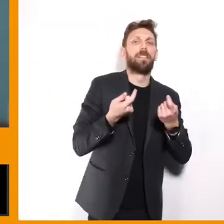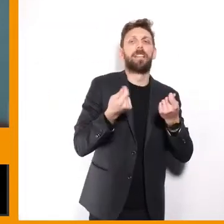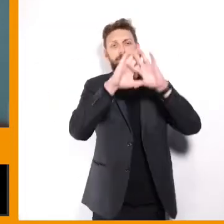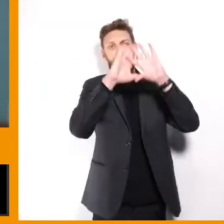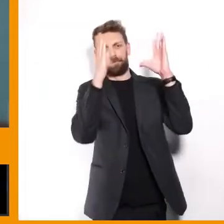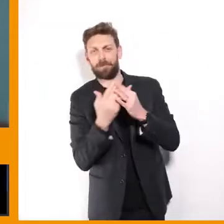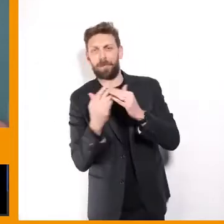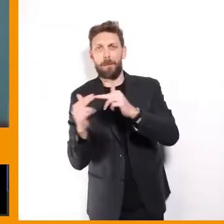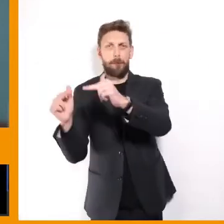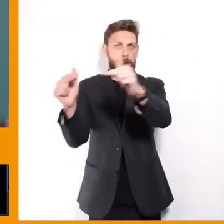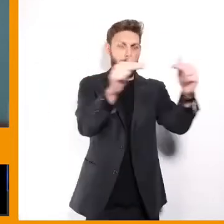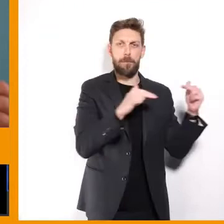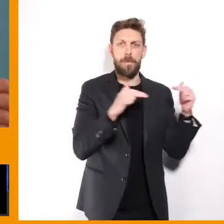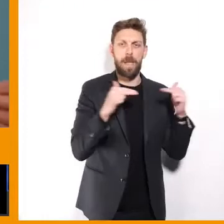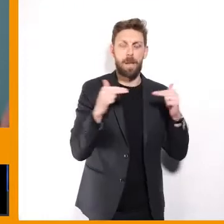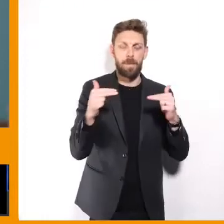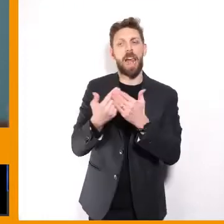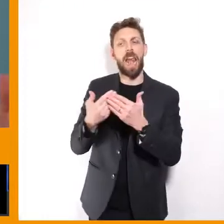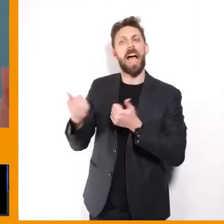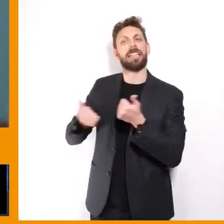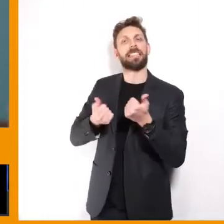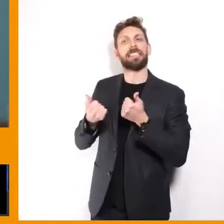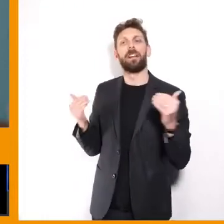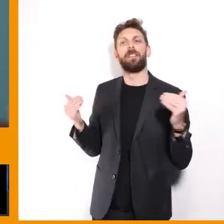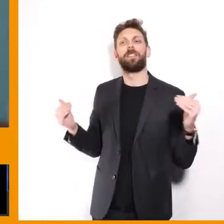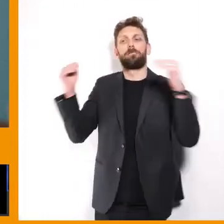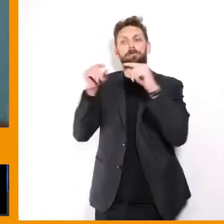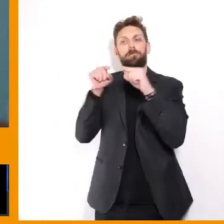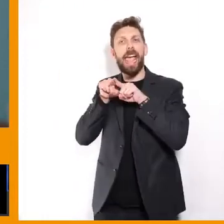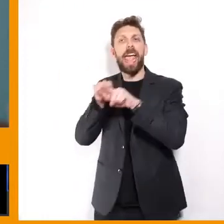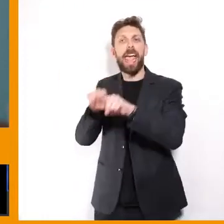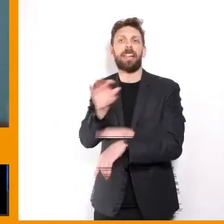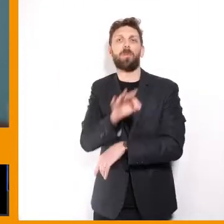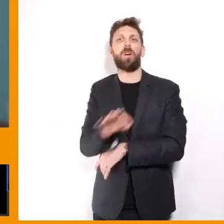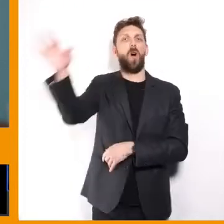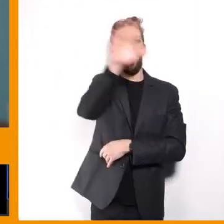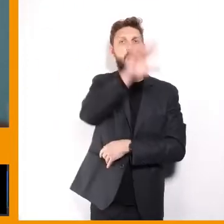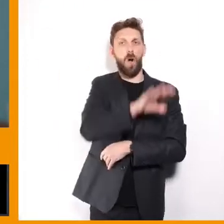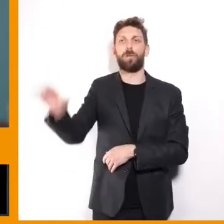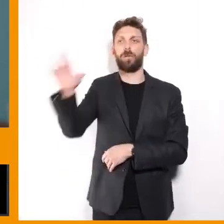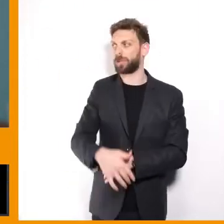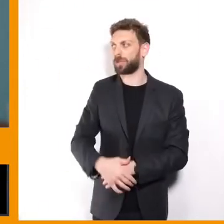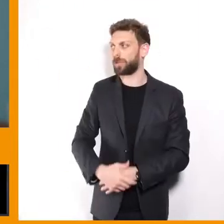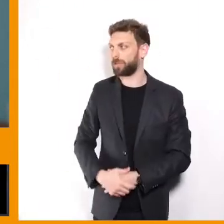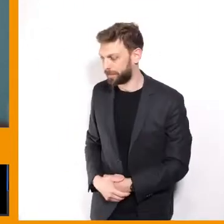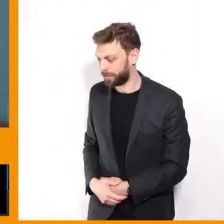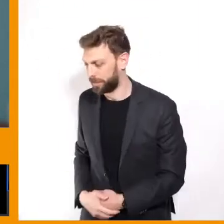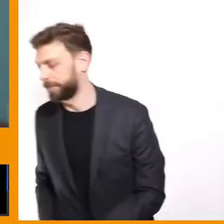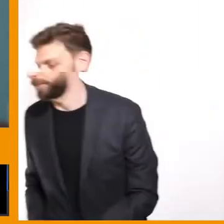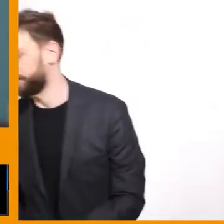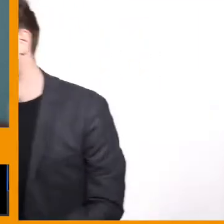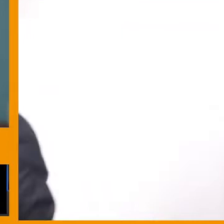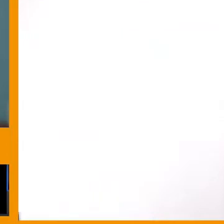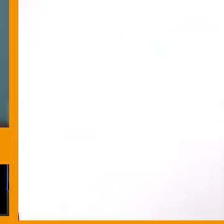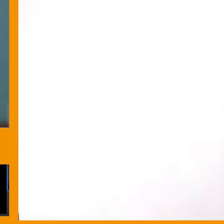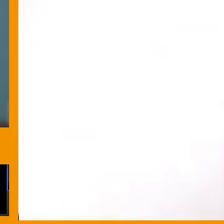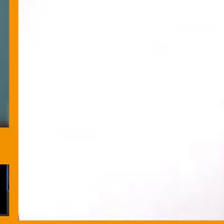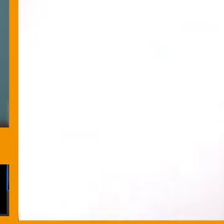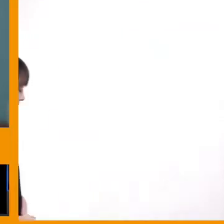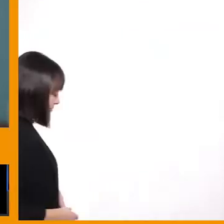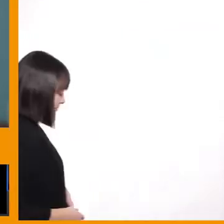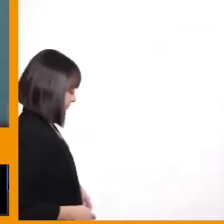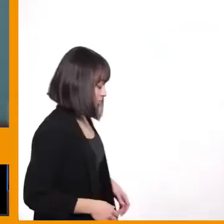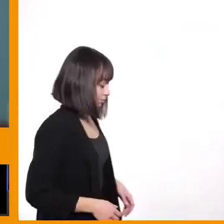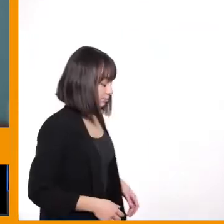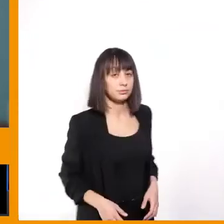service qui soit équitable dans tout le territoire. Alors, j'ai plusieurs mesures. D'abord, sur l'inclusion scolaire, je